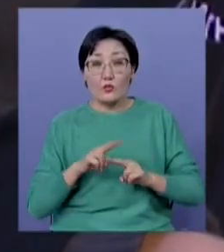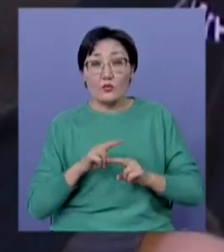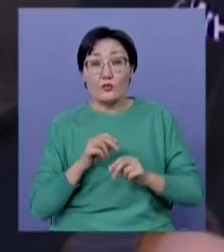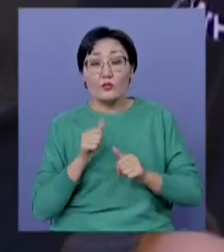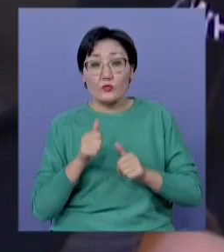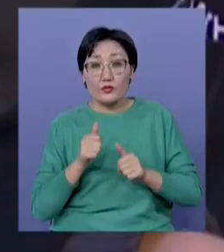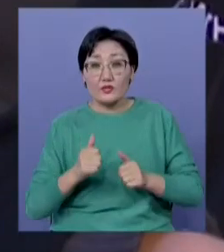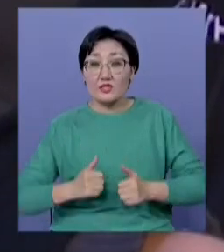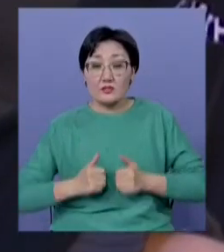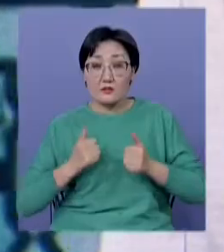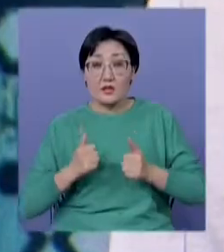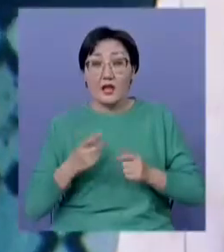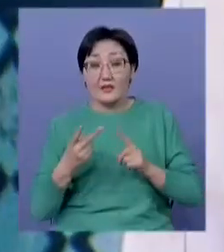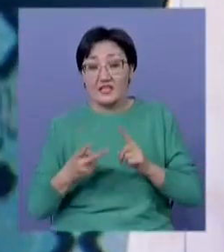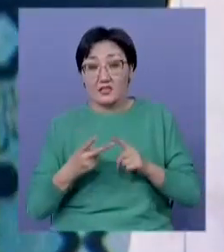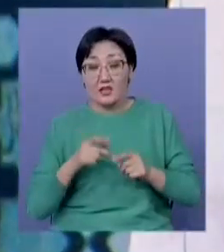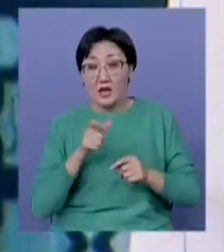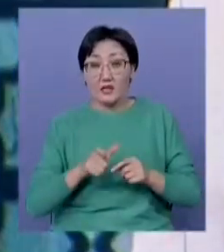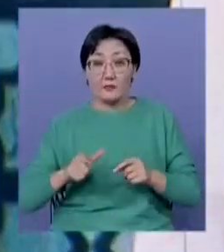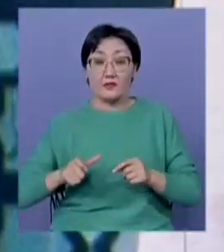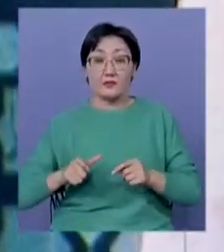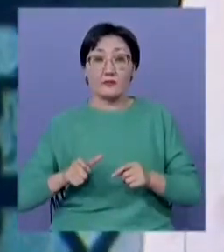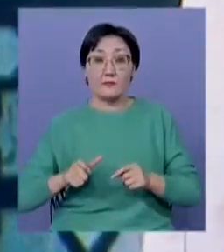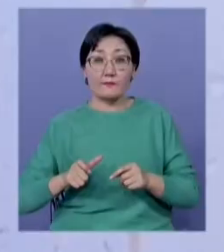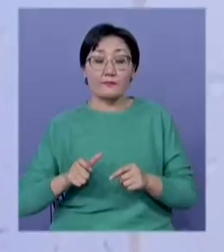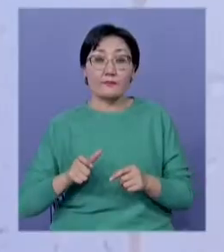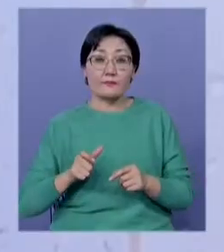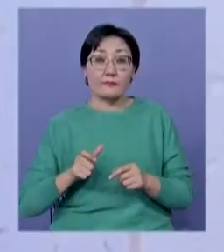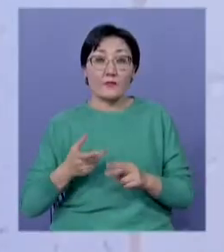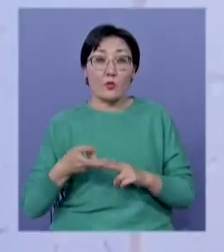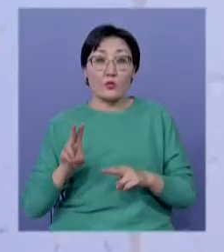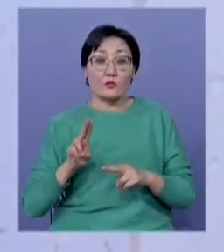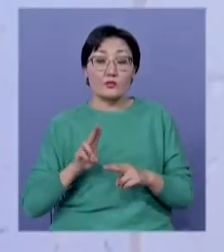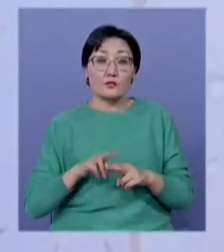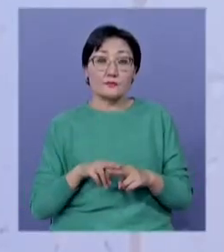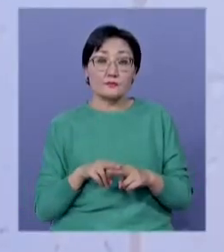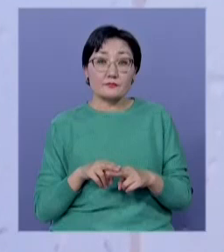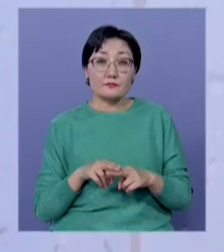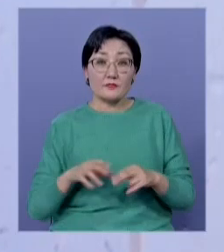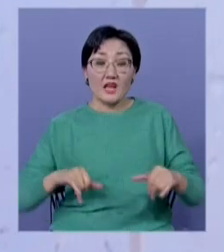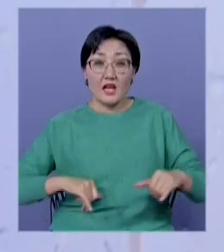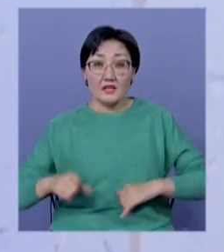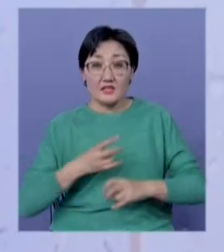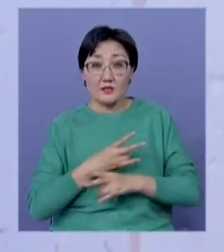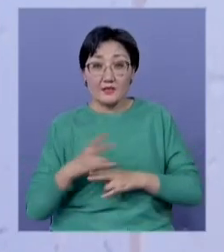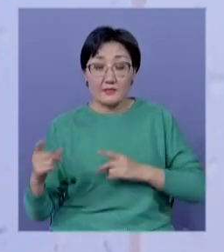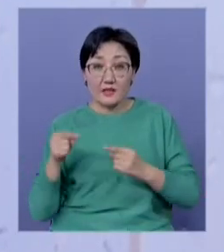стимул бір жағынан, екінші жағынан адамдардың енді бұл осындай экстремизмге